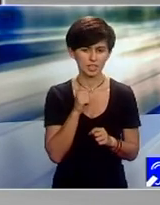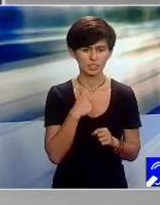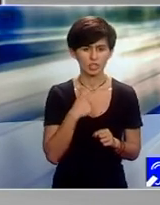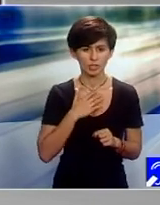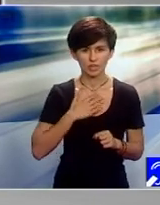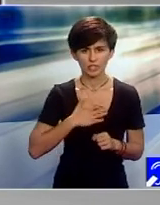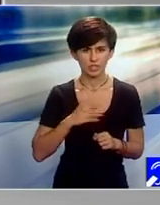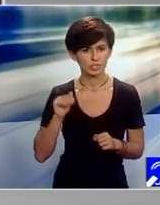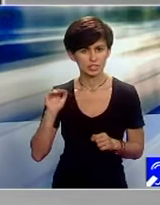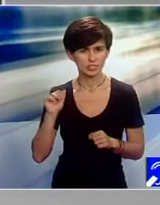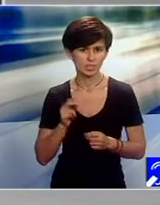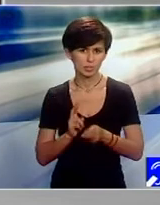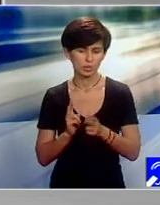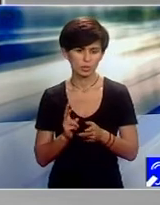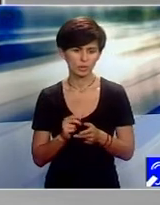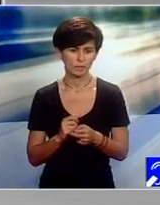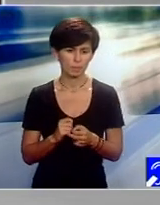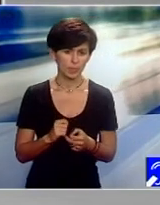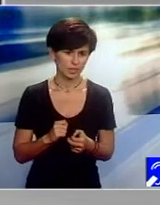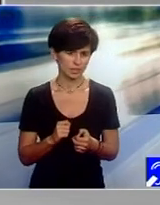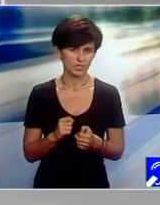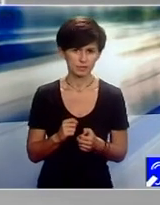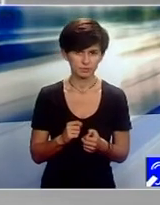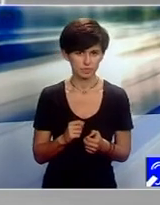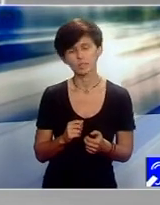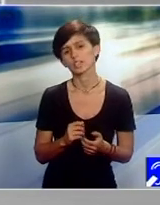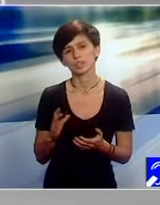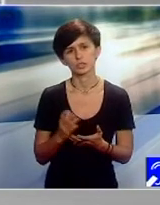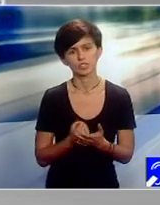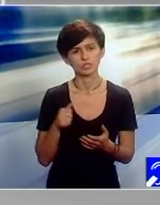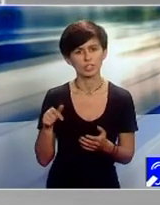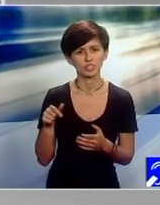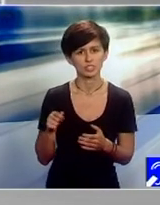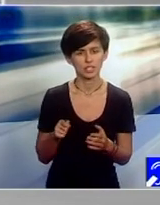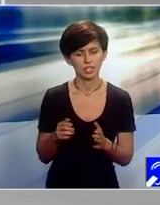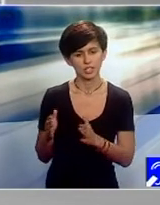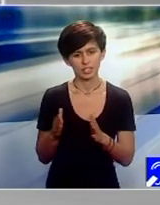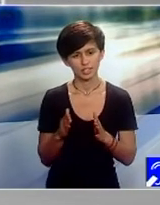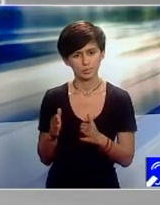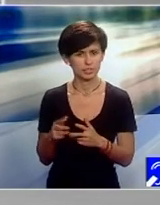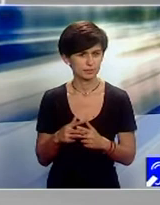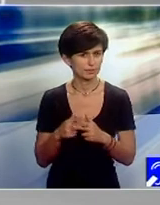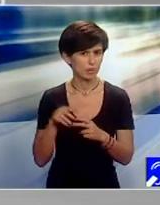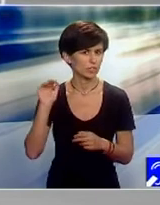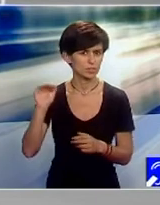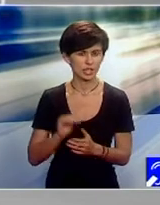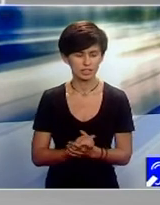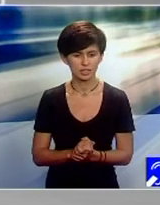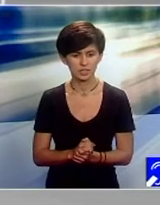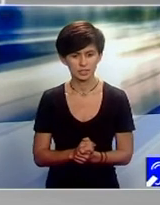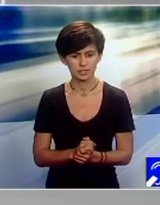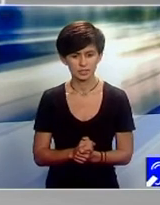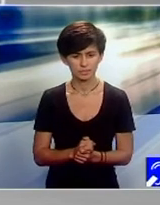azi cum vă descurcați acum cu benzile acestea dedicate? V-au ajutat? Din păcate este o dezamăgire, pentru